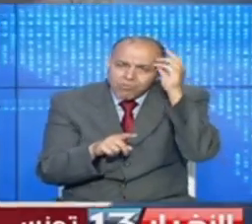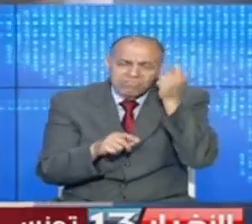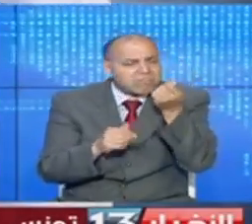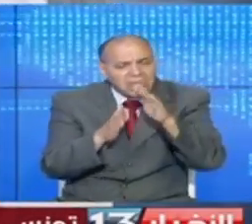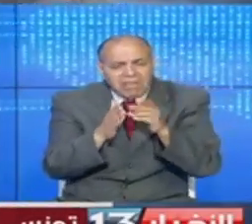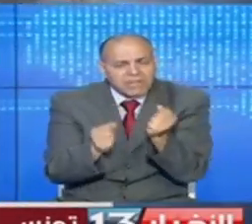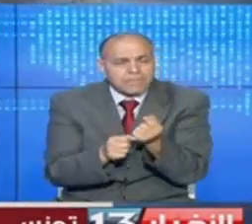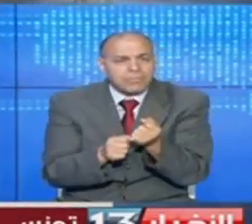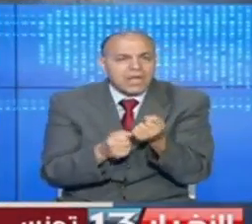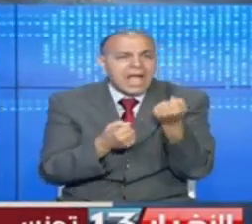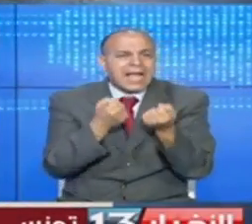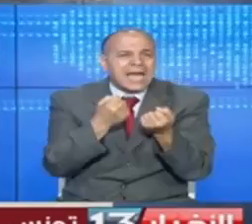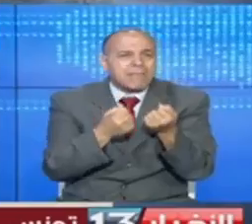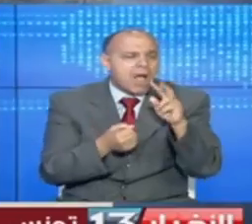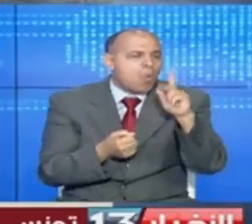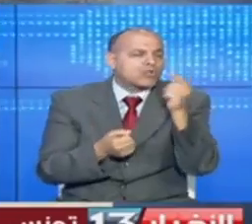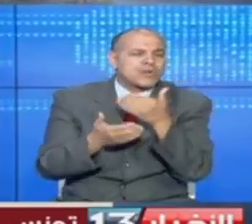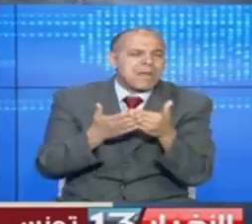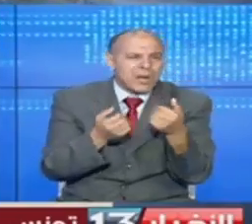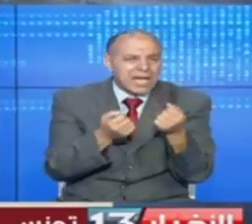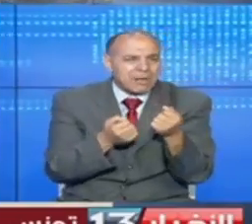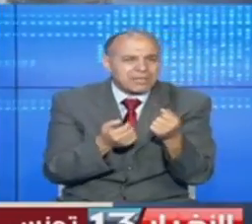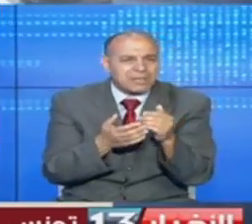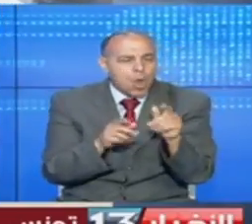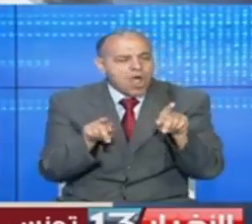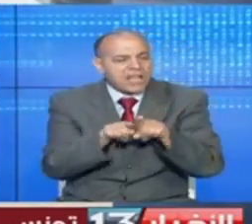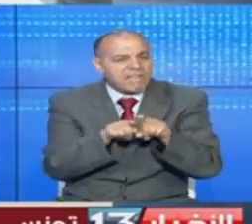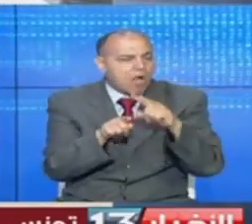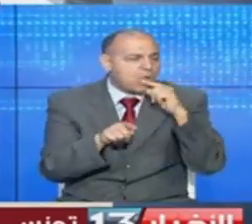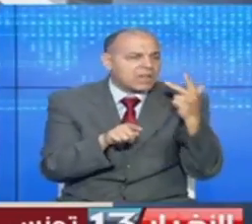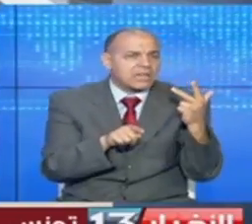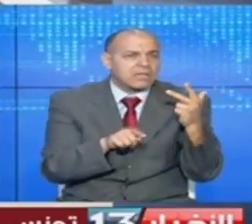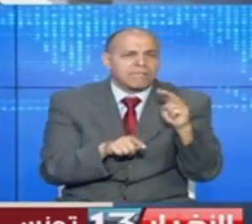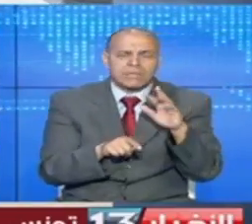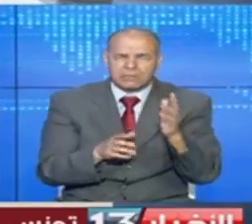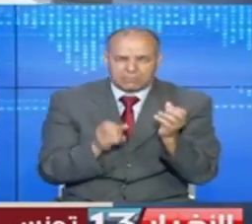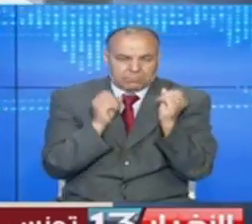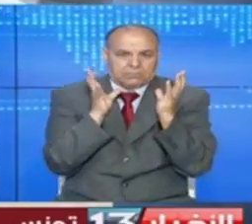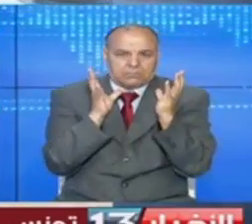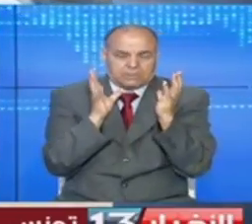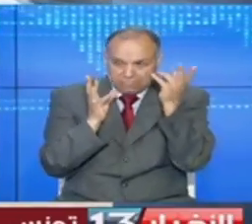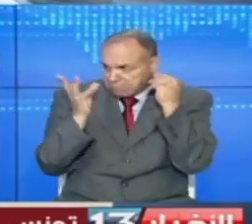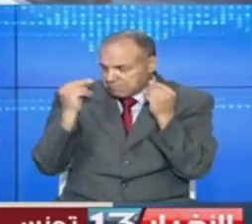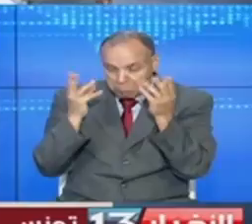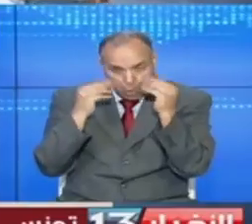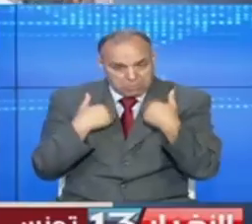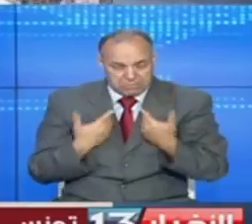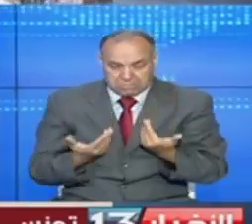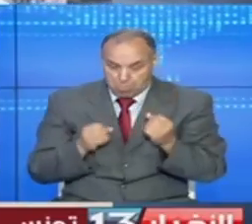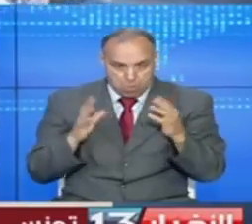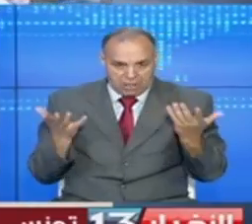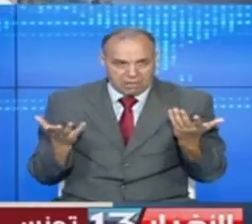الكراب؟ تو مثلا كرهبة شعبية ب 21، تلقاه هنا أختها بالضبط عمرها 3 سنين يقول لك 24، ما تفهم حتى شيء، معناها مش